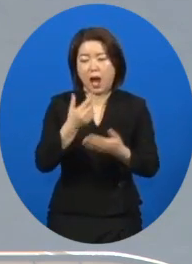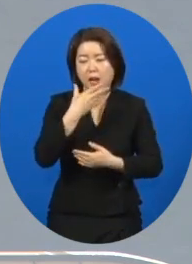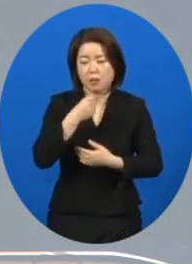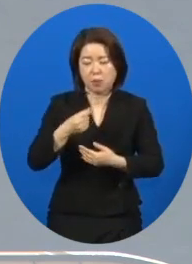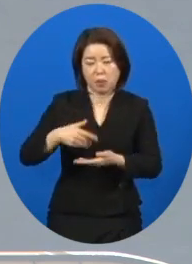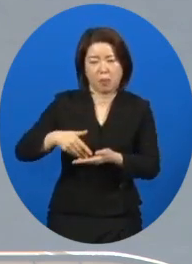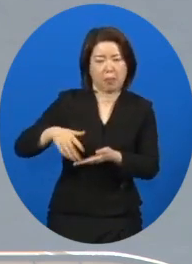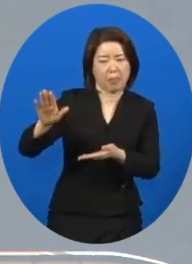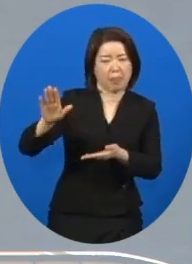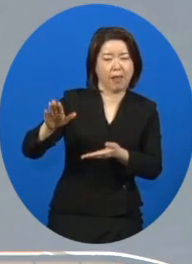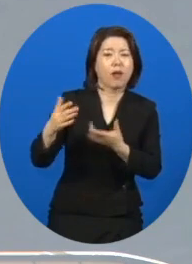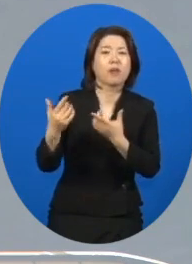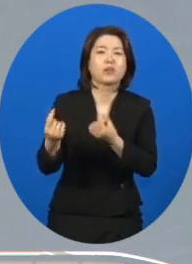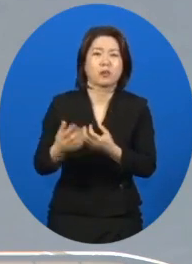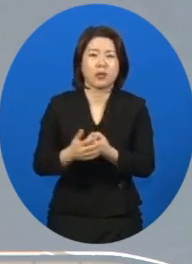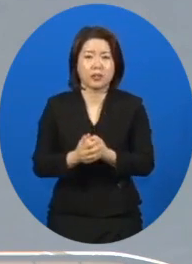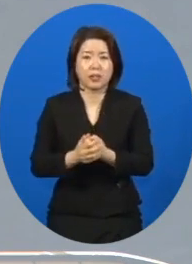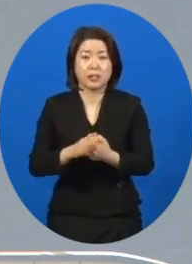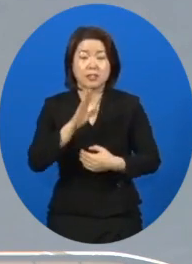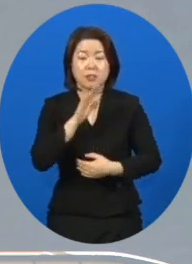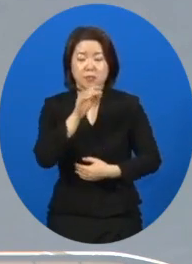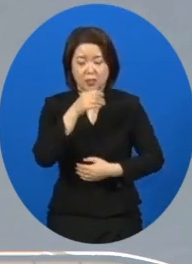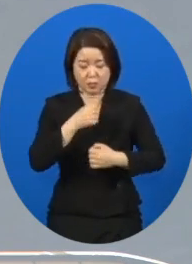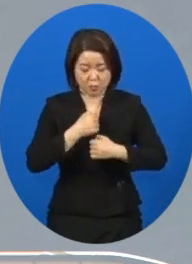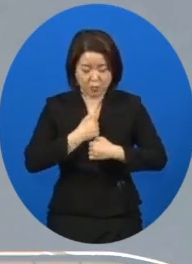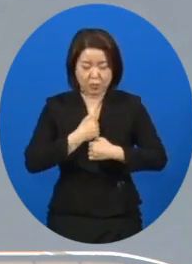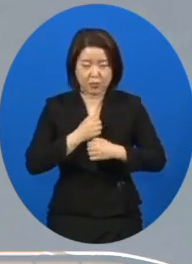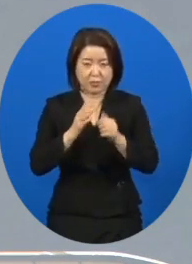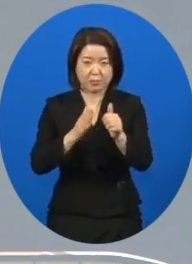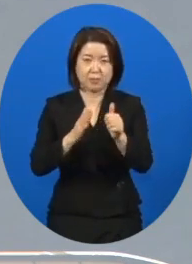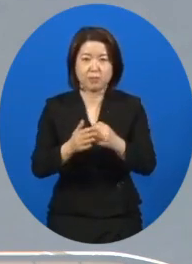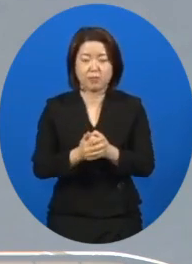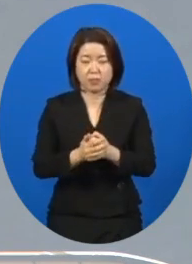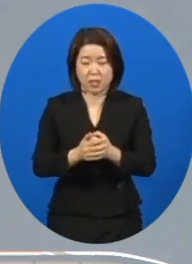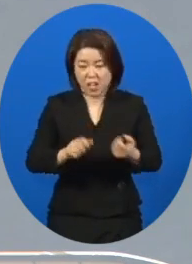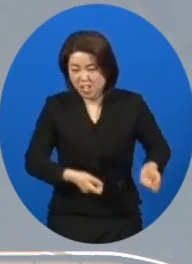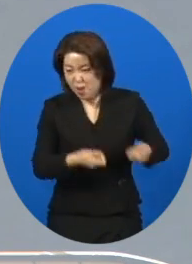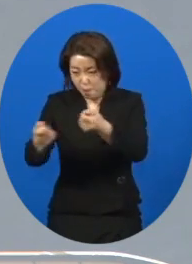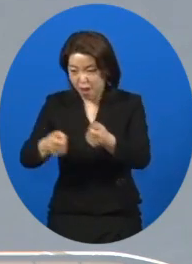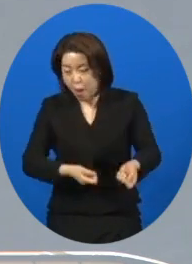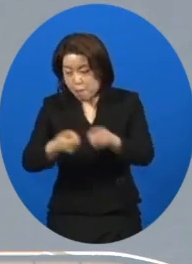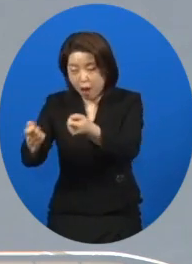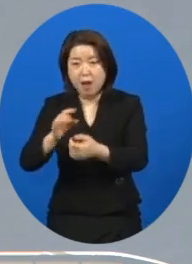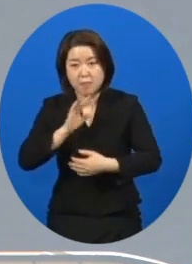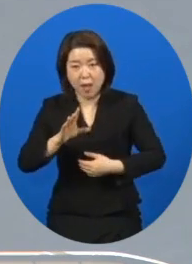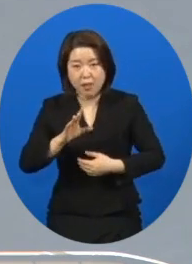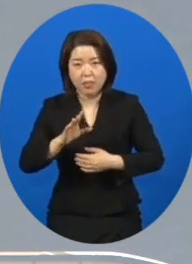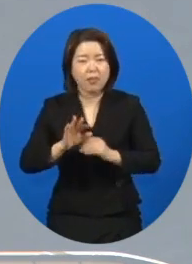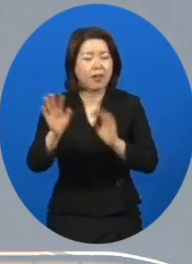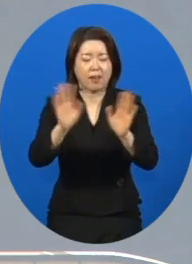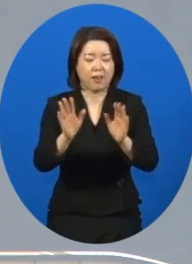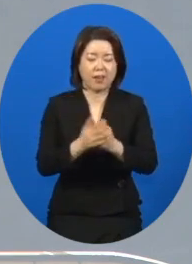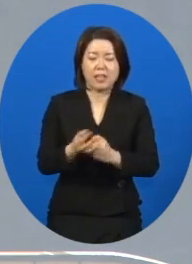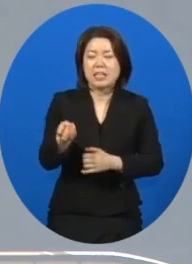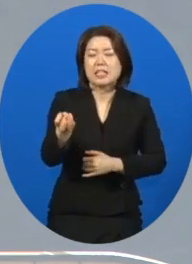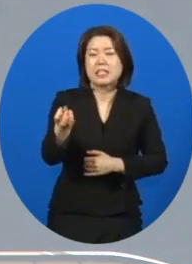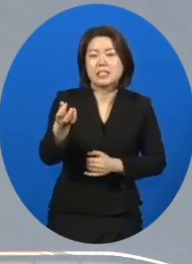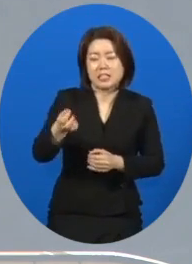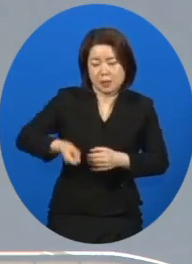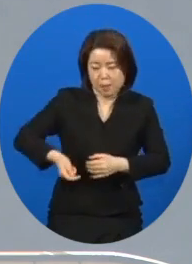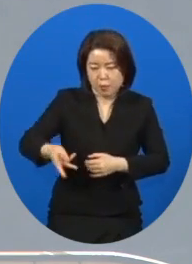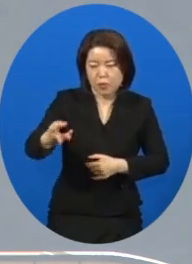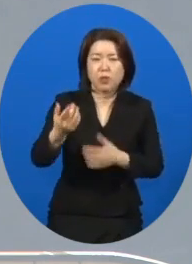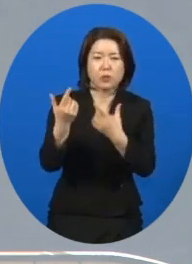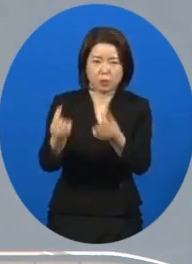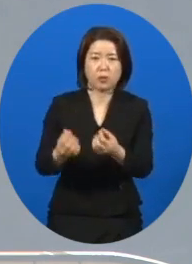걷어차는 말입니다. 정말 조심할 일이에요. 퍼주기만 하는 게 아닙니다. 그건 다 씨예요.